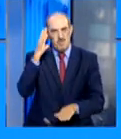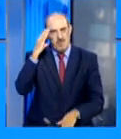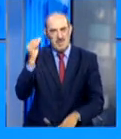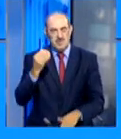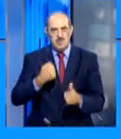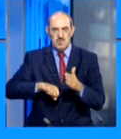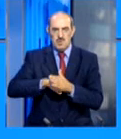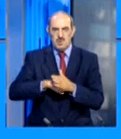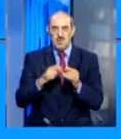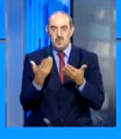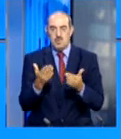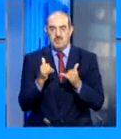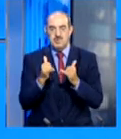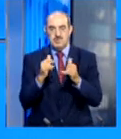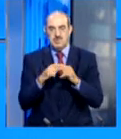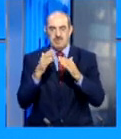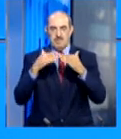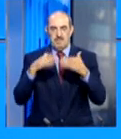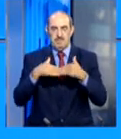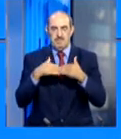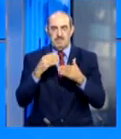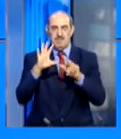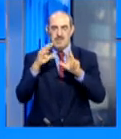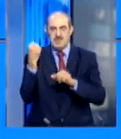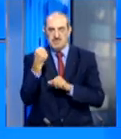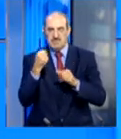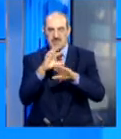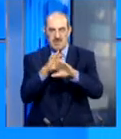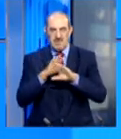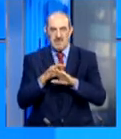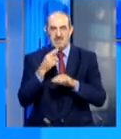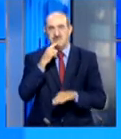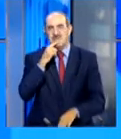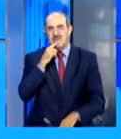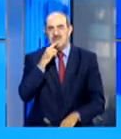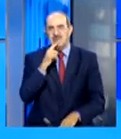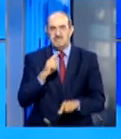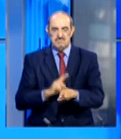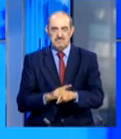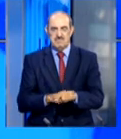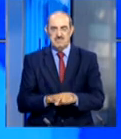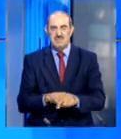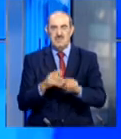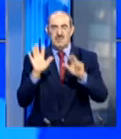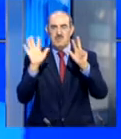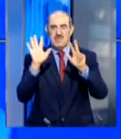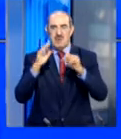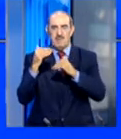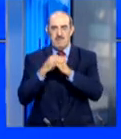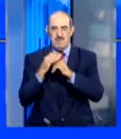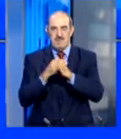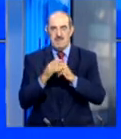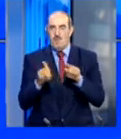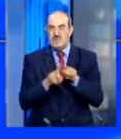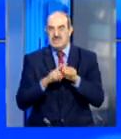المحترفة، يلعب اليوم لقاء شبيبة الصورة أمام الضيف اتحاد بسكرة ابتداء من الساعة 8 مساء.